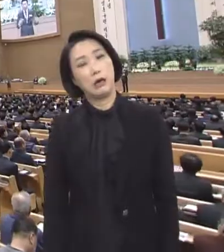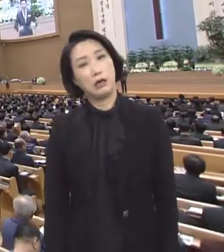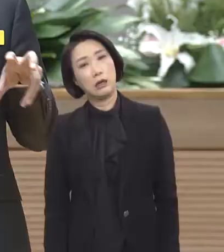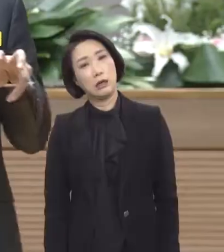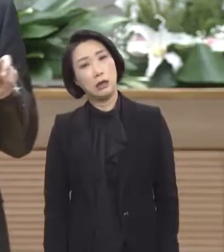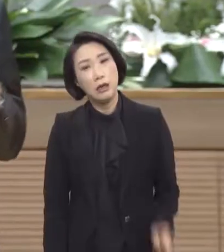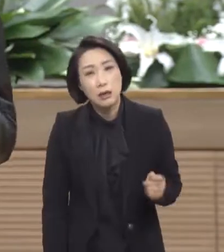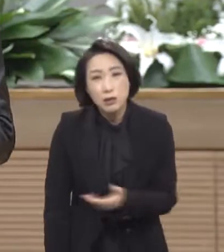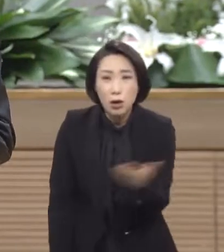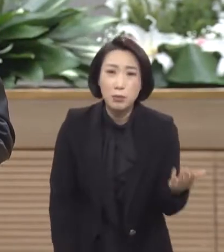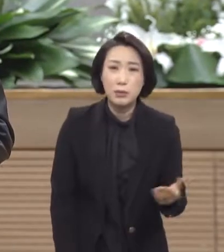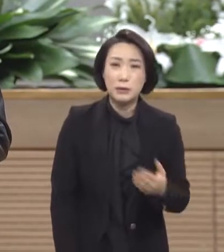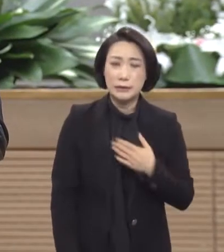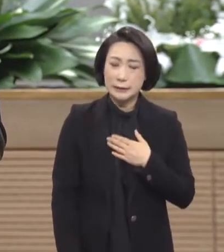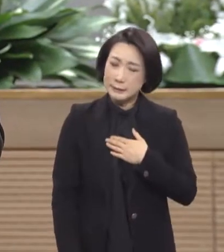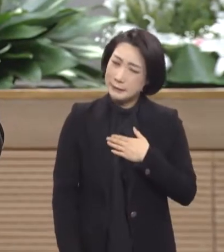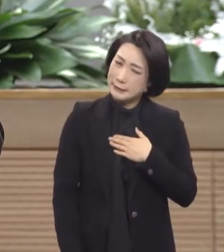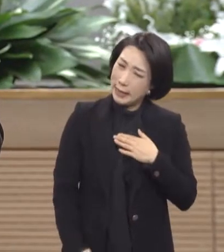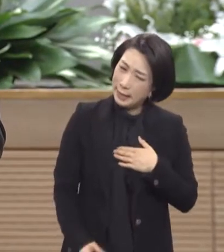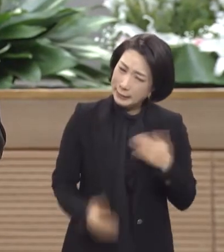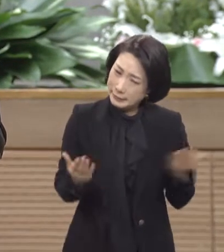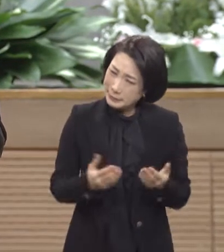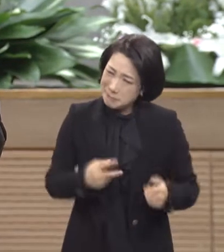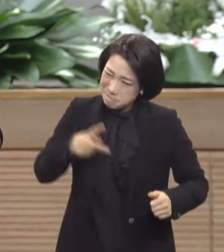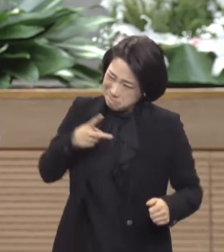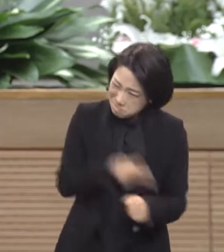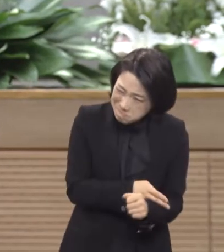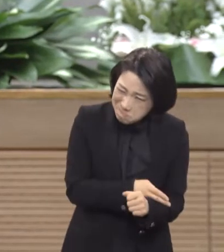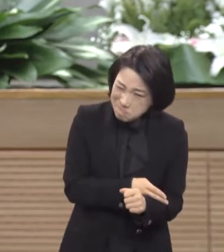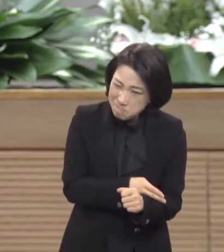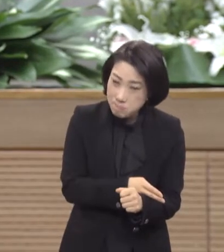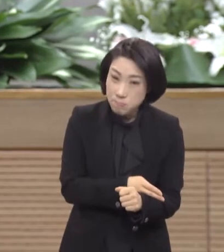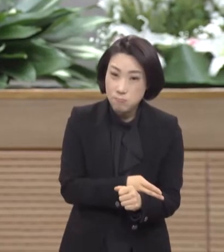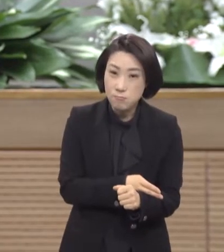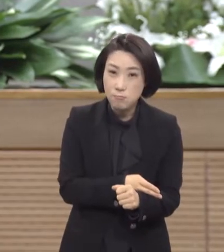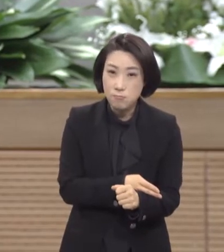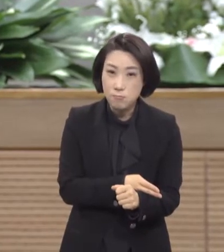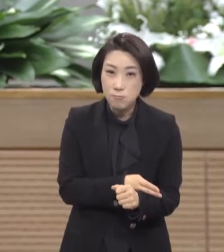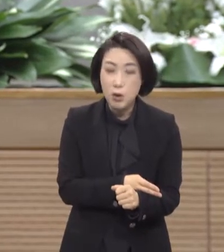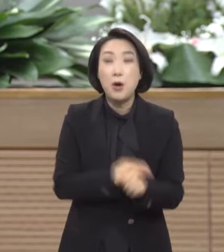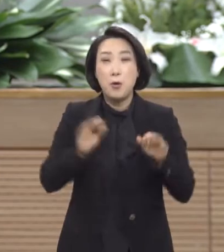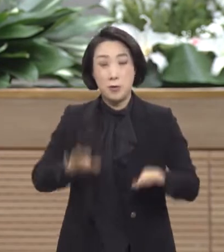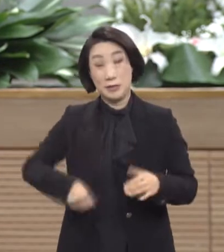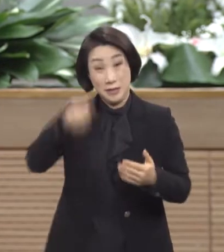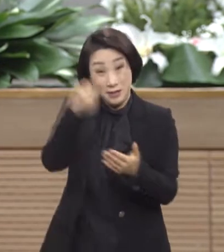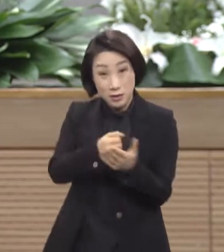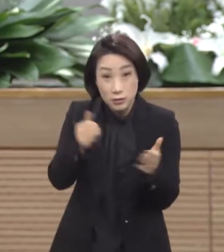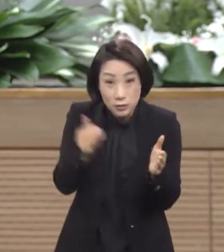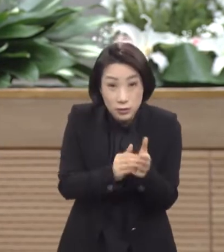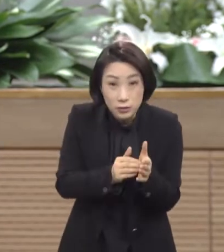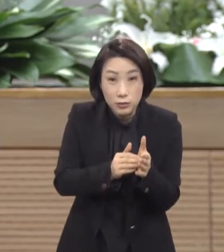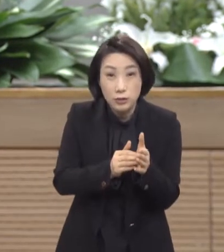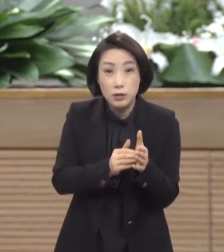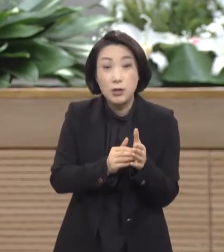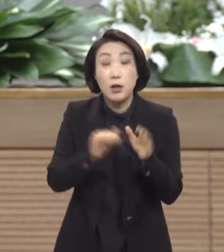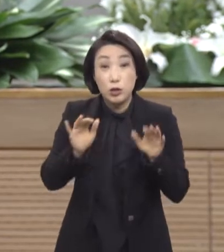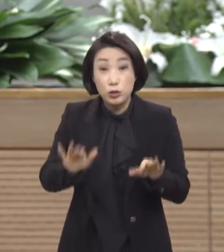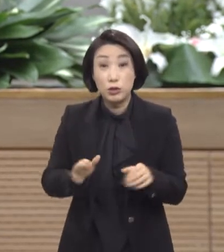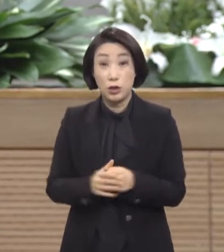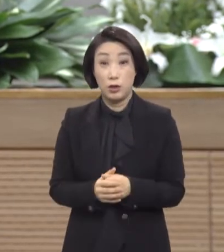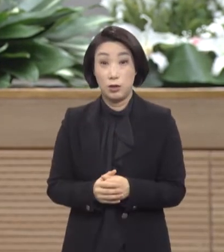상황이 그러냐. 내가 이런 일을 다시는 하지 말아야지. 오늘 다짐을 했어.